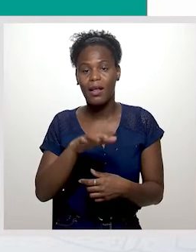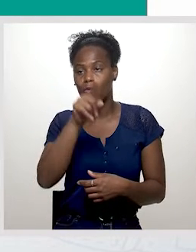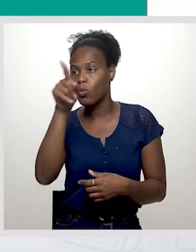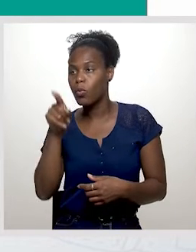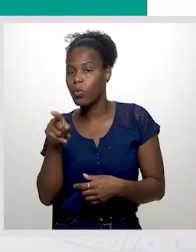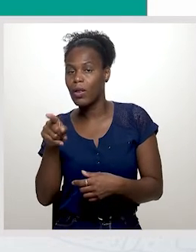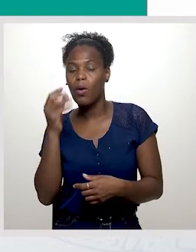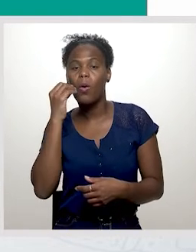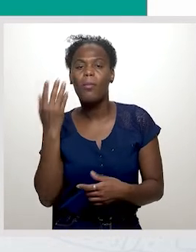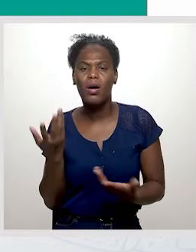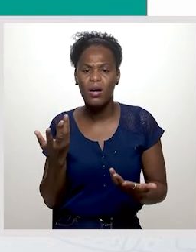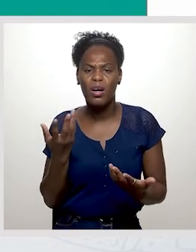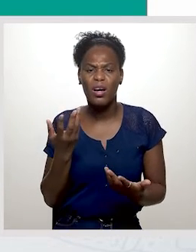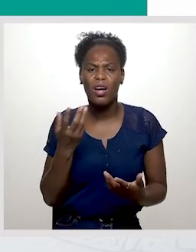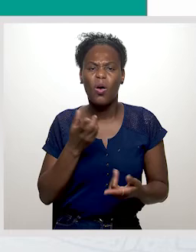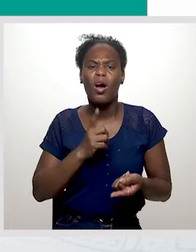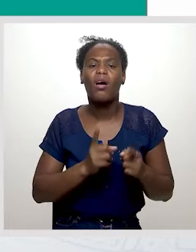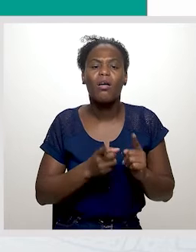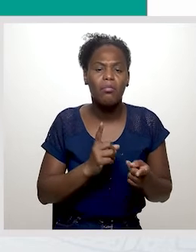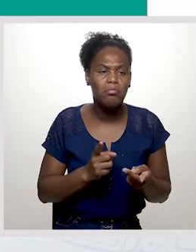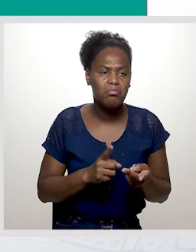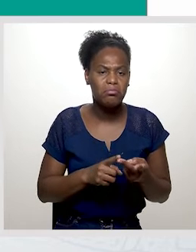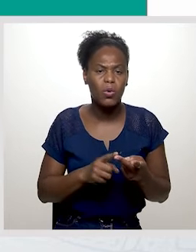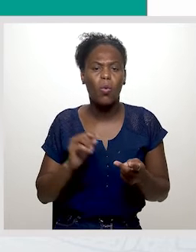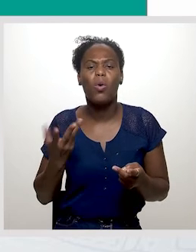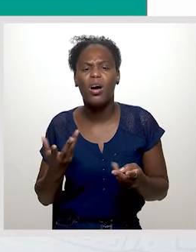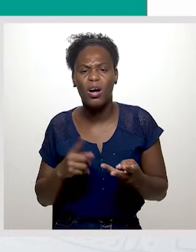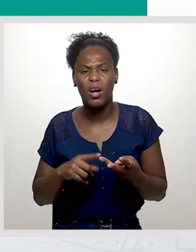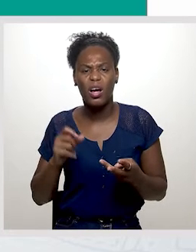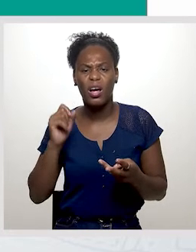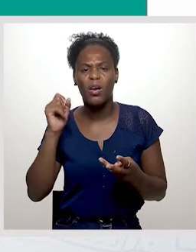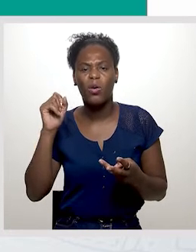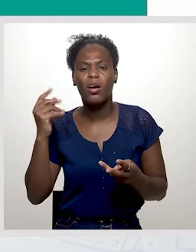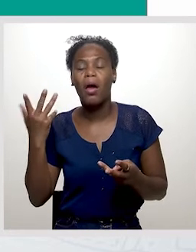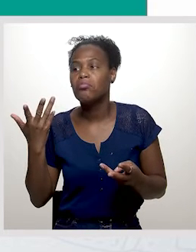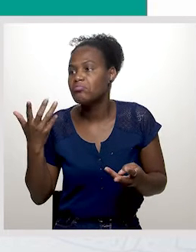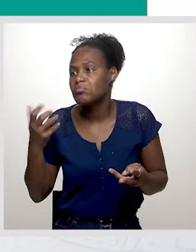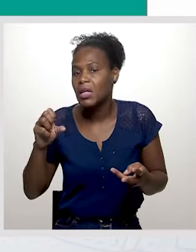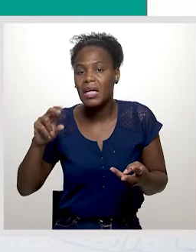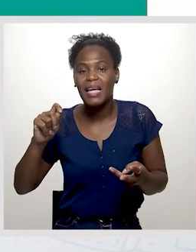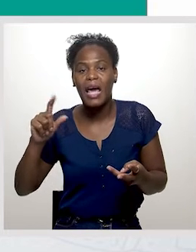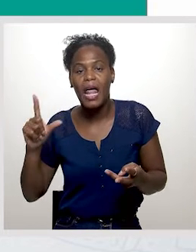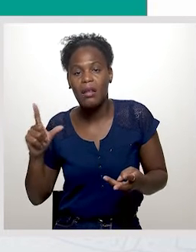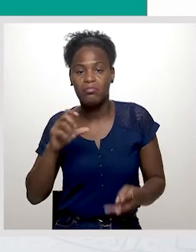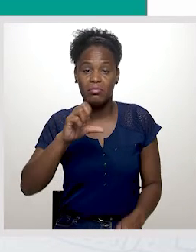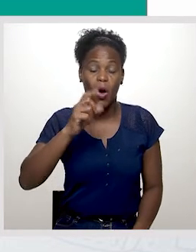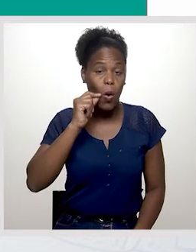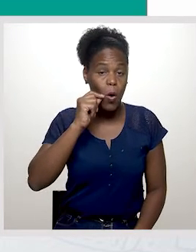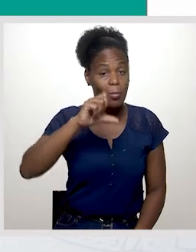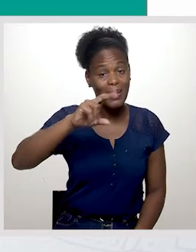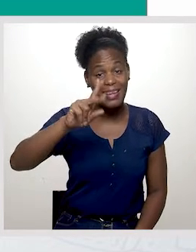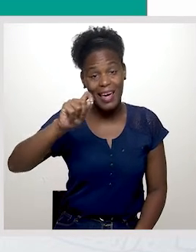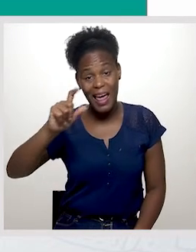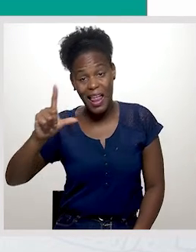mots interrogatifs comme qu'est-ce que, quoi, quel, féminin, quel